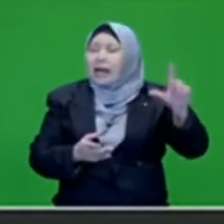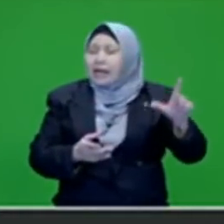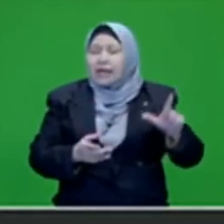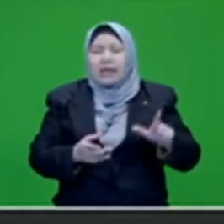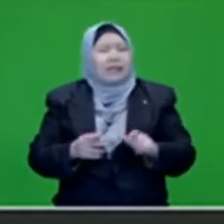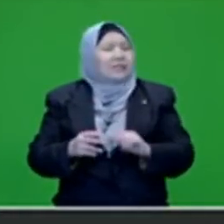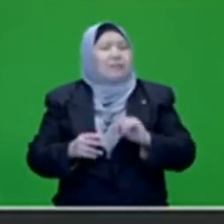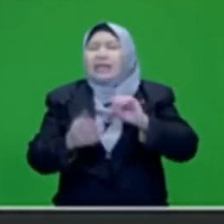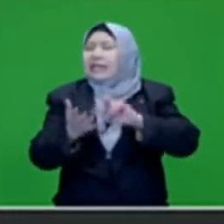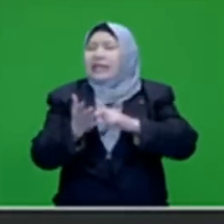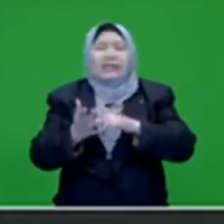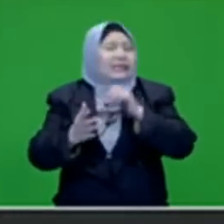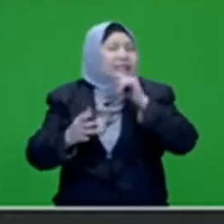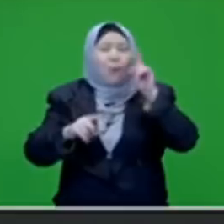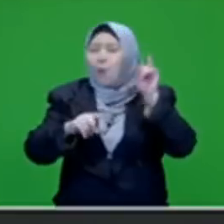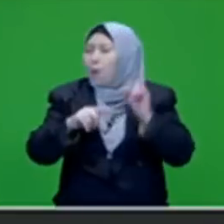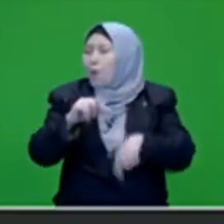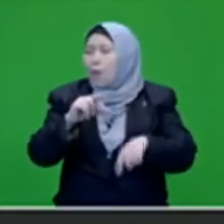Maksudnya